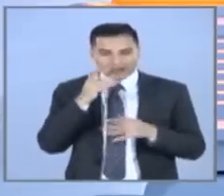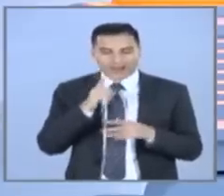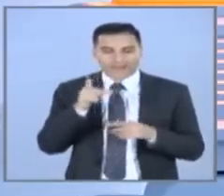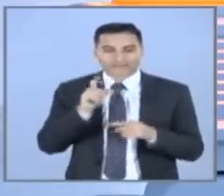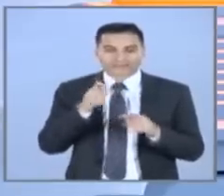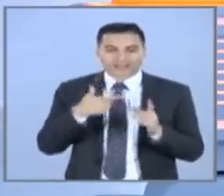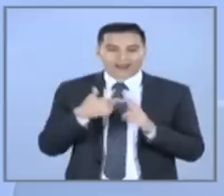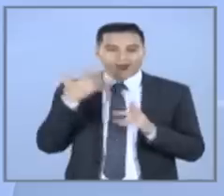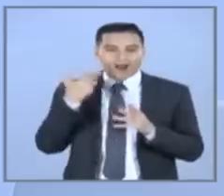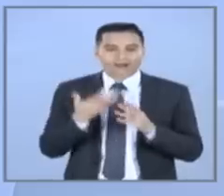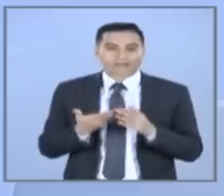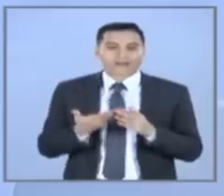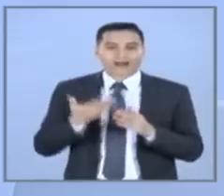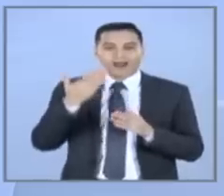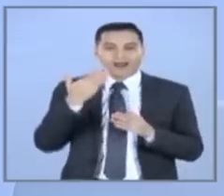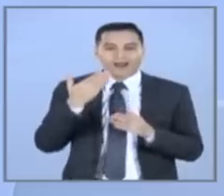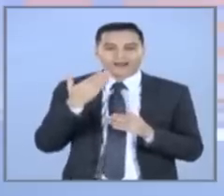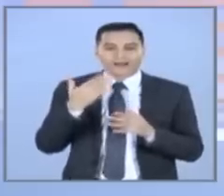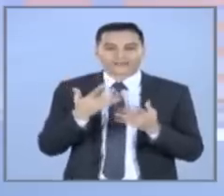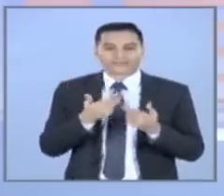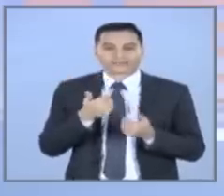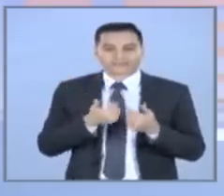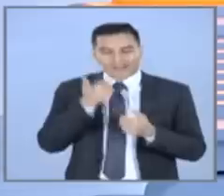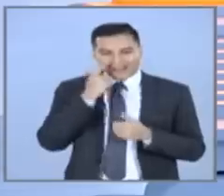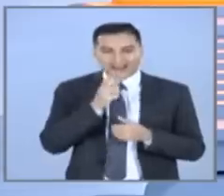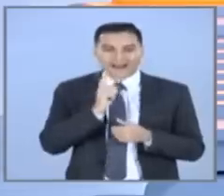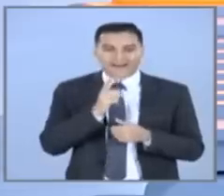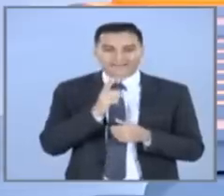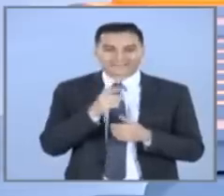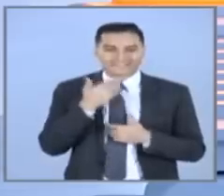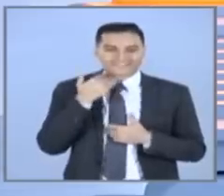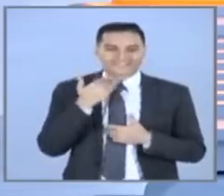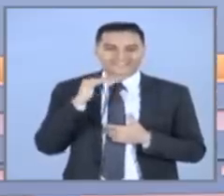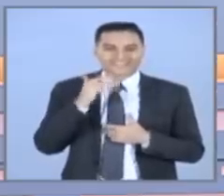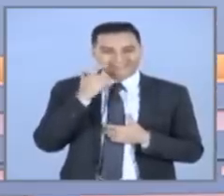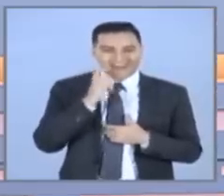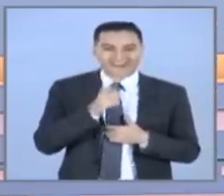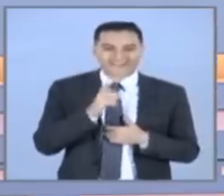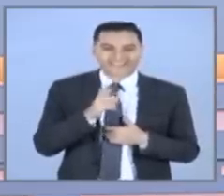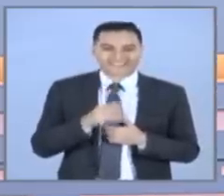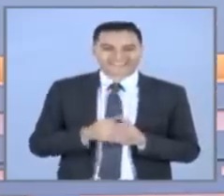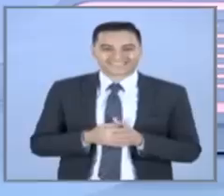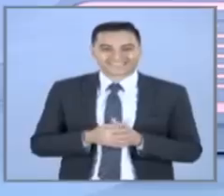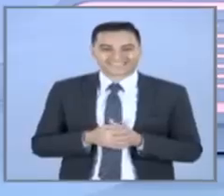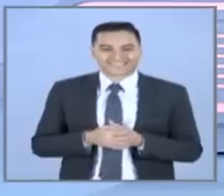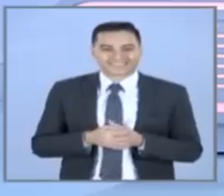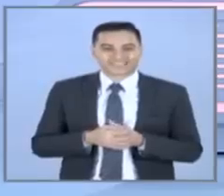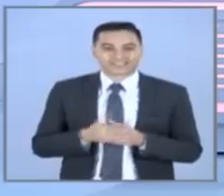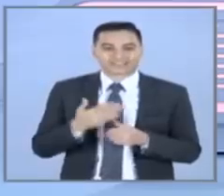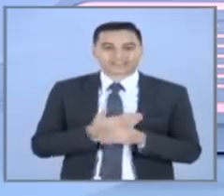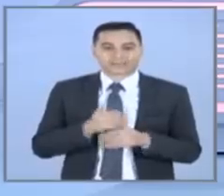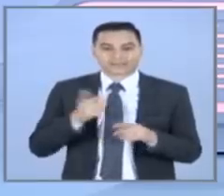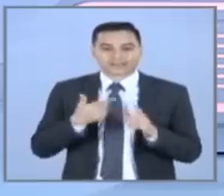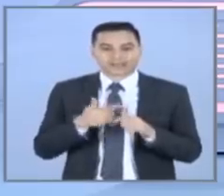تاني أعلى سكور في التصفيات. خلي بالكم. شرف. فيش هزار. السبب الثاني